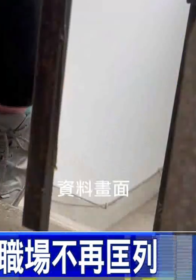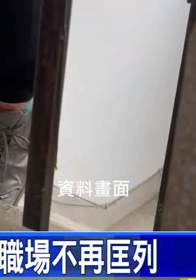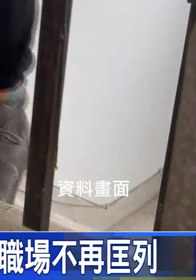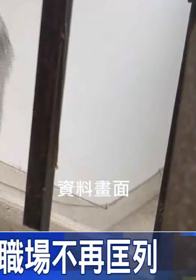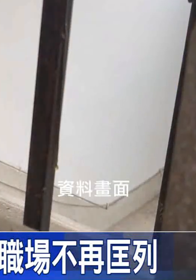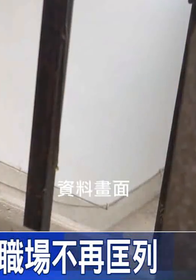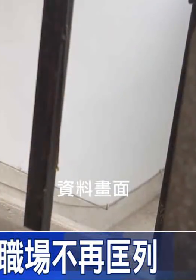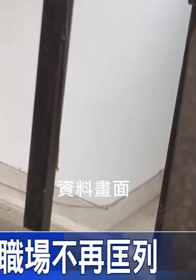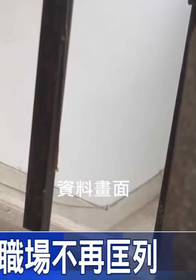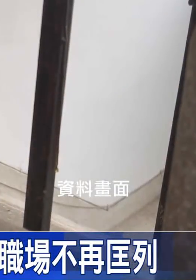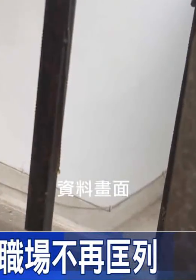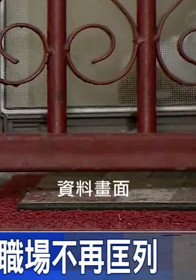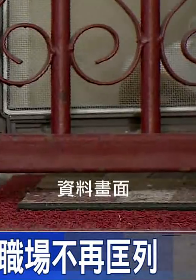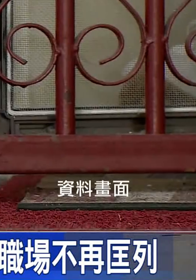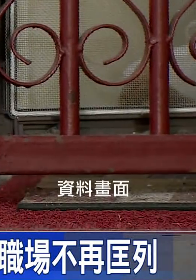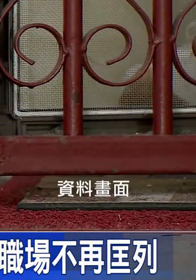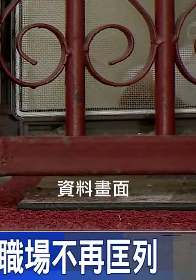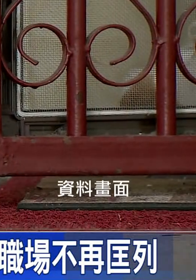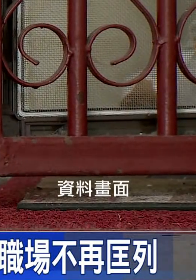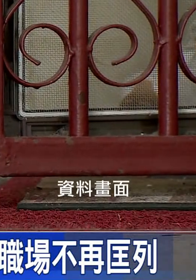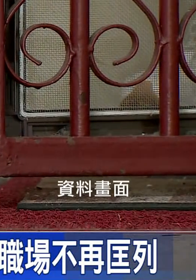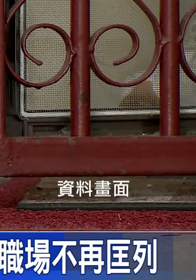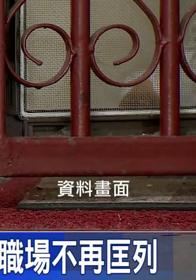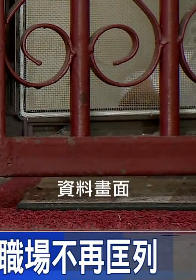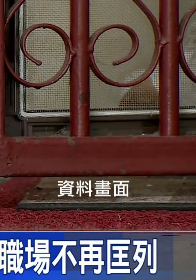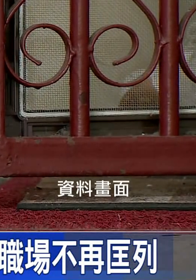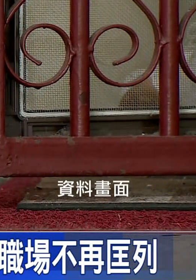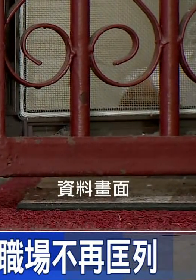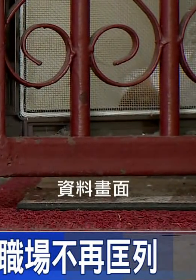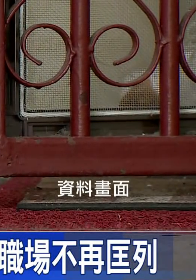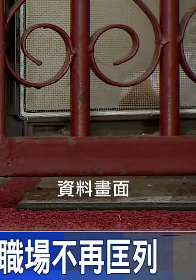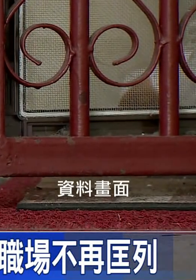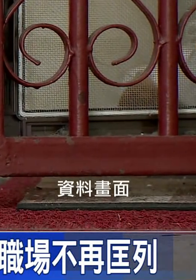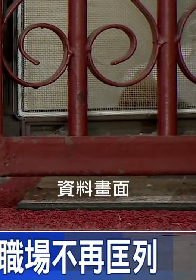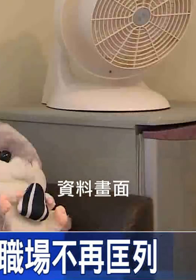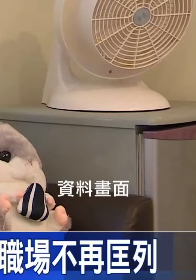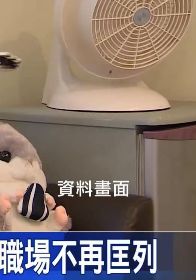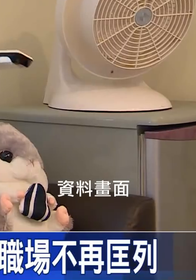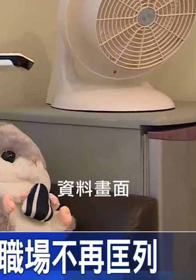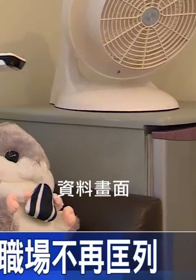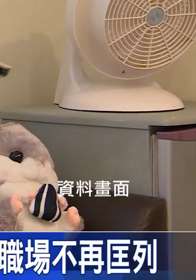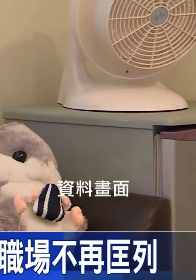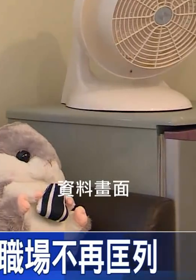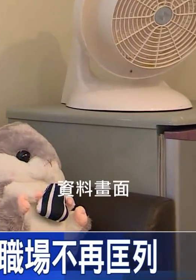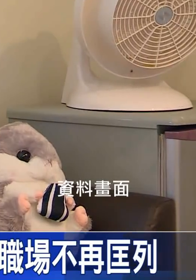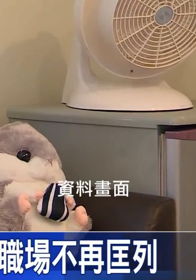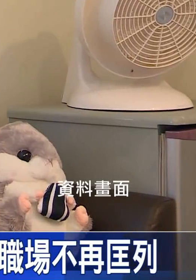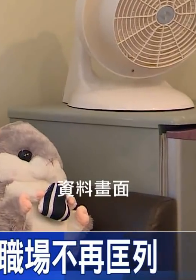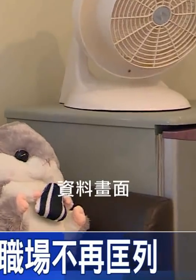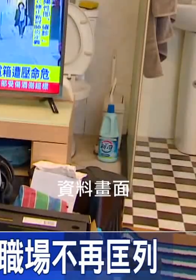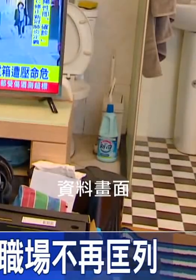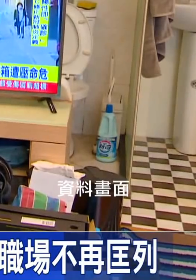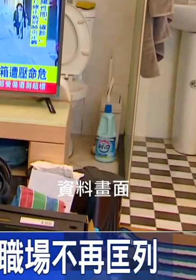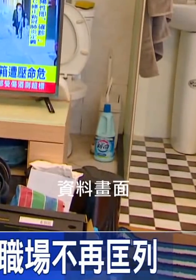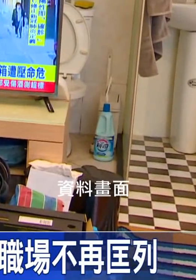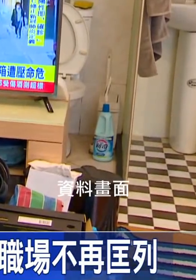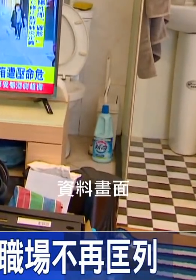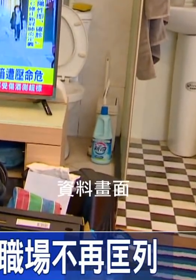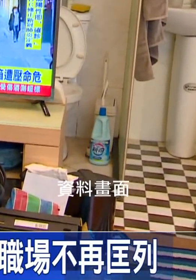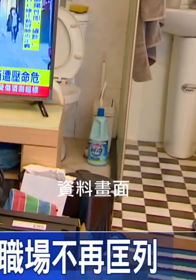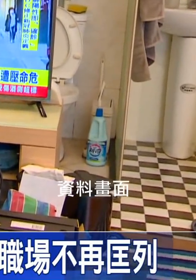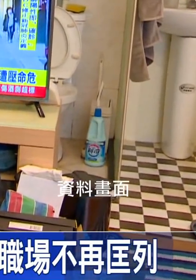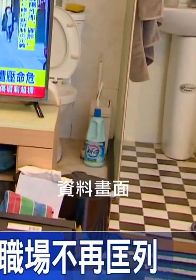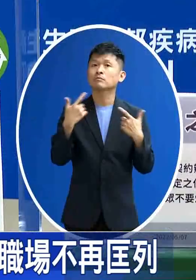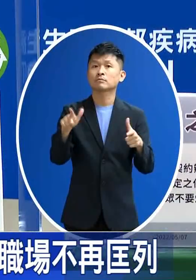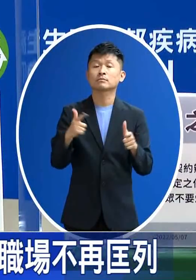来袭，隔离政策却朝向再度松绑。八号之后，确诊者、密切接触者居家隔离框列仅限同住亲